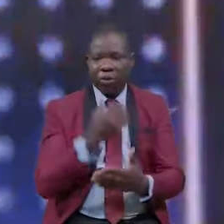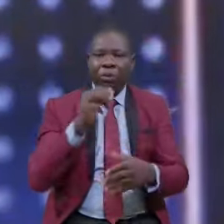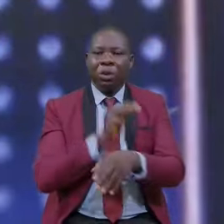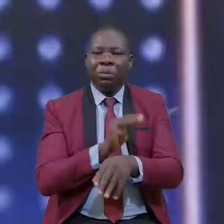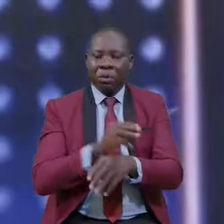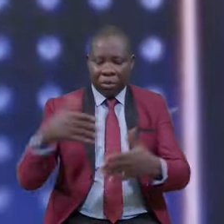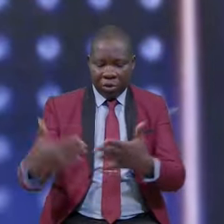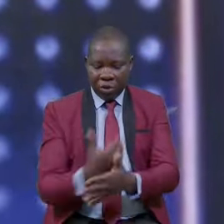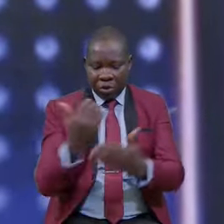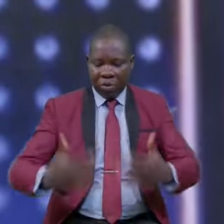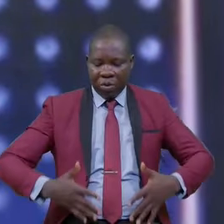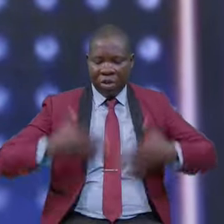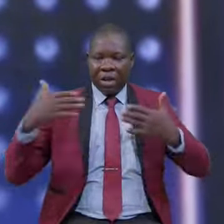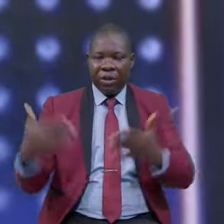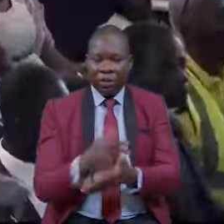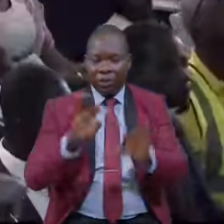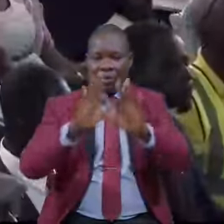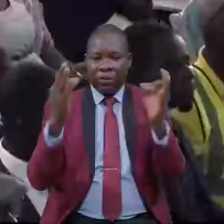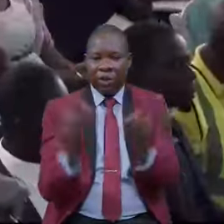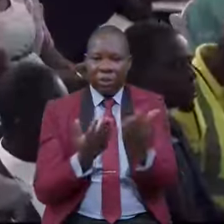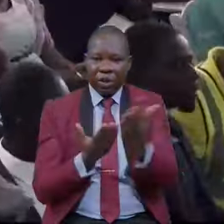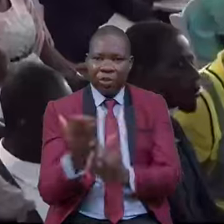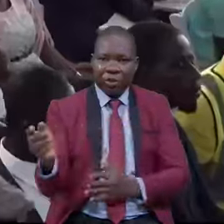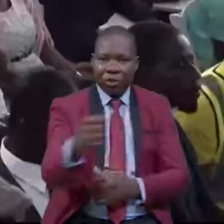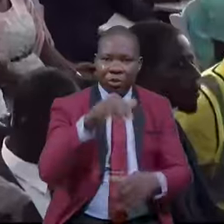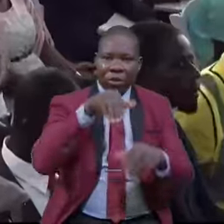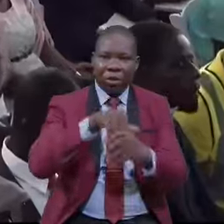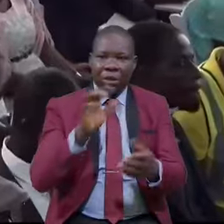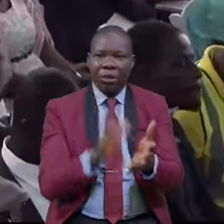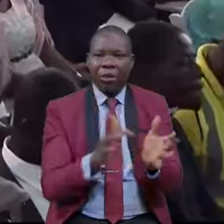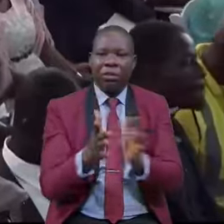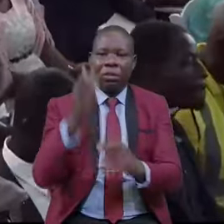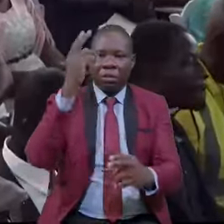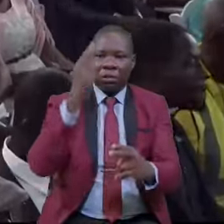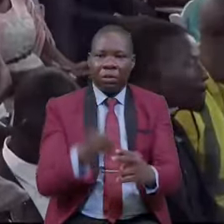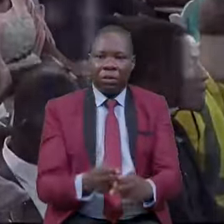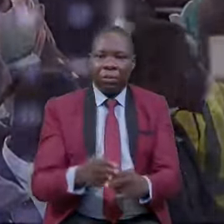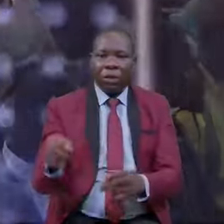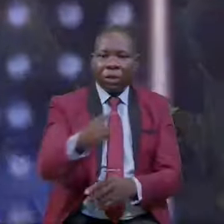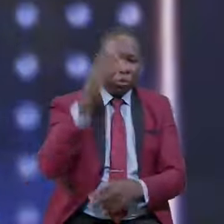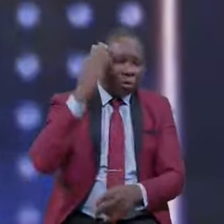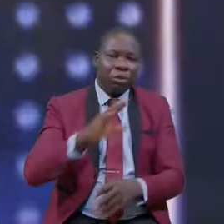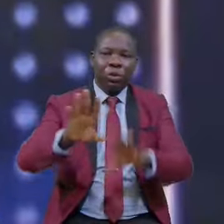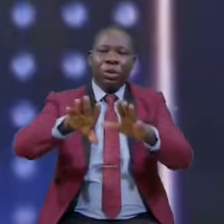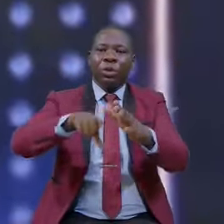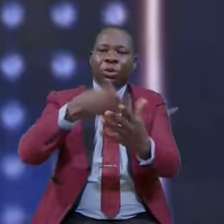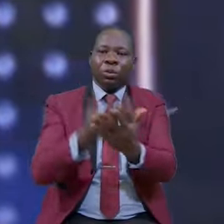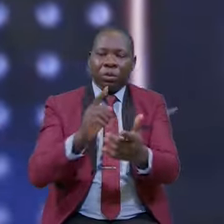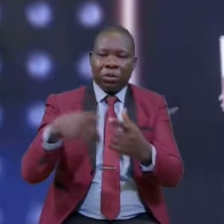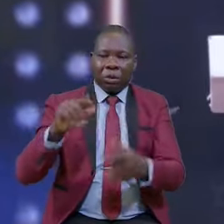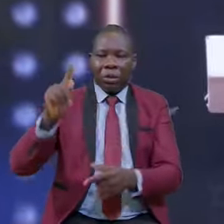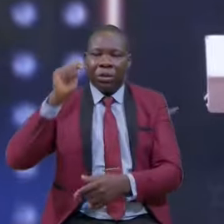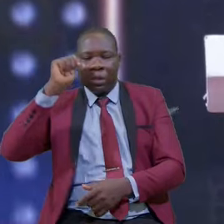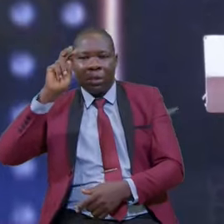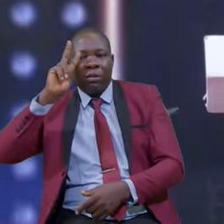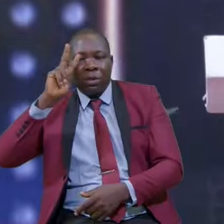nouvelle famille à travers toi au nom de Jésus. You will get on the television. Tu